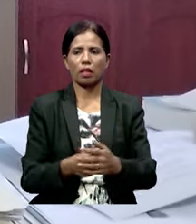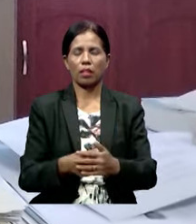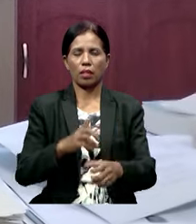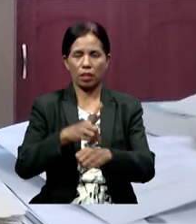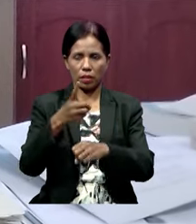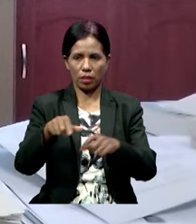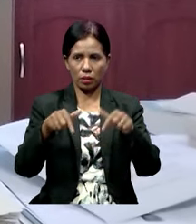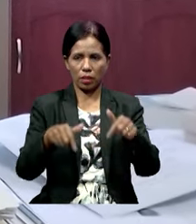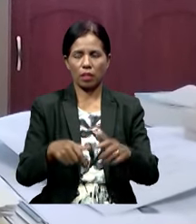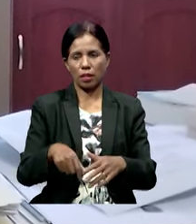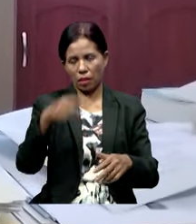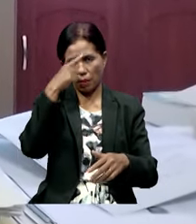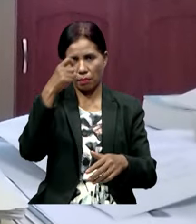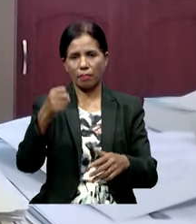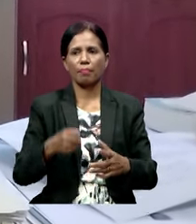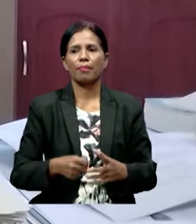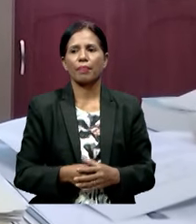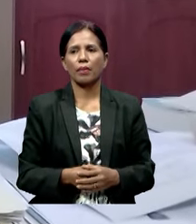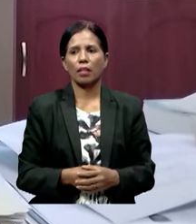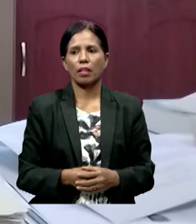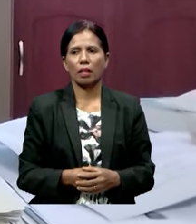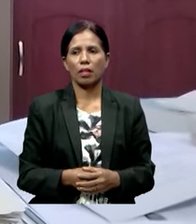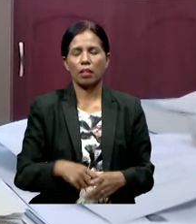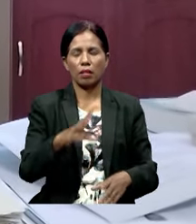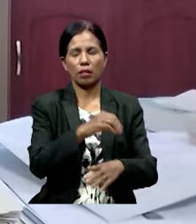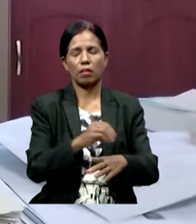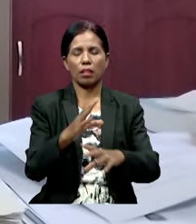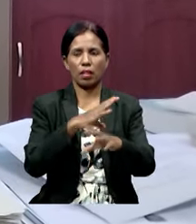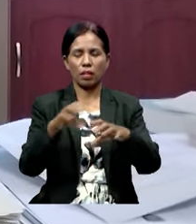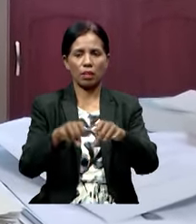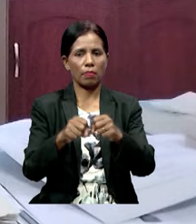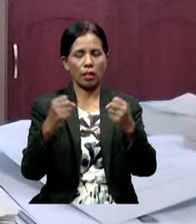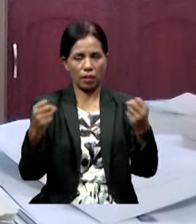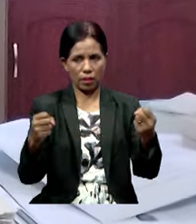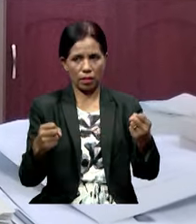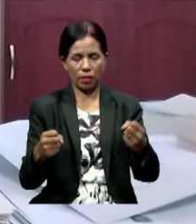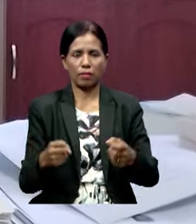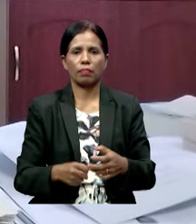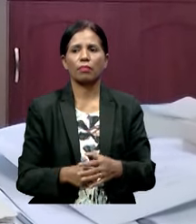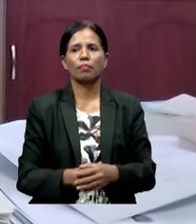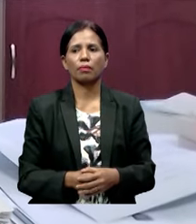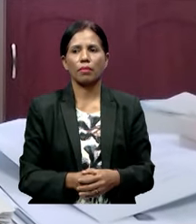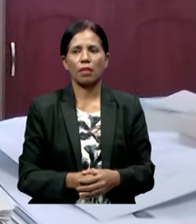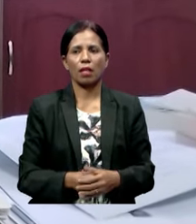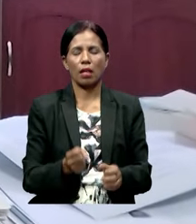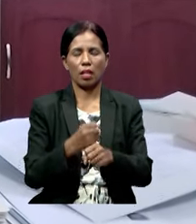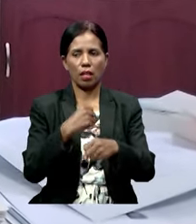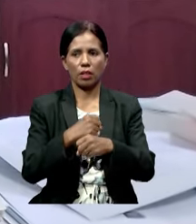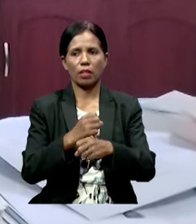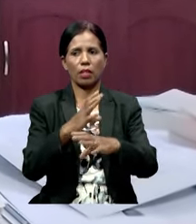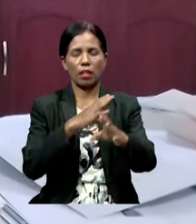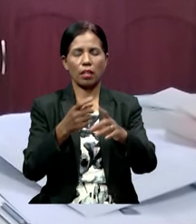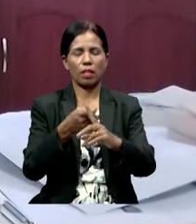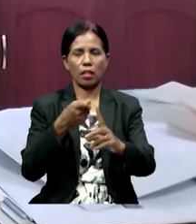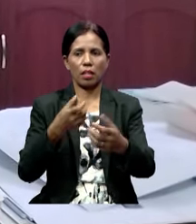idane tandeta tali koplin maka kotu e andan na resulta kareta na halai se